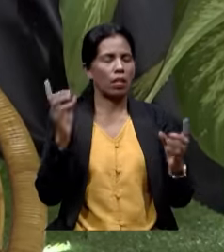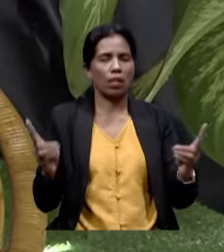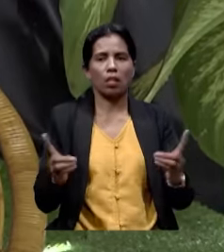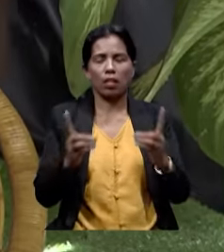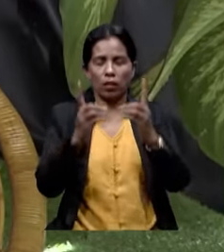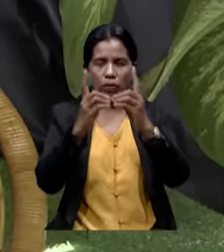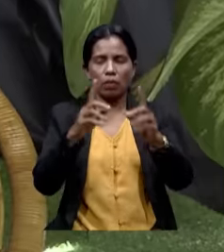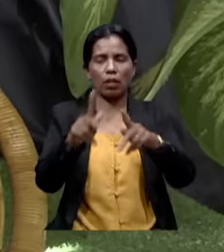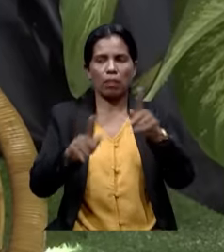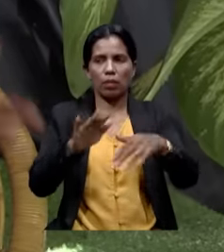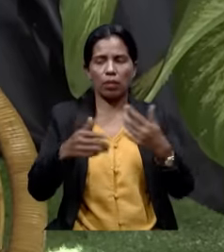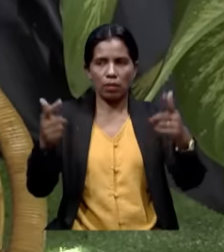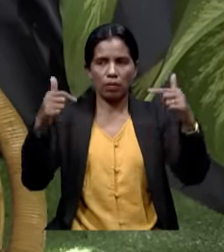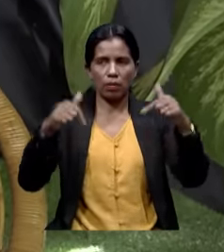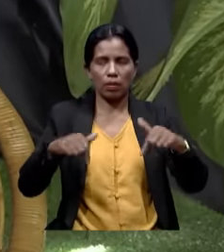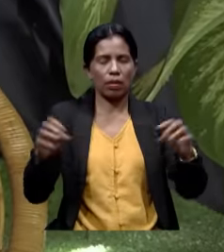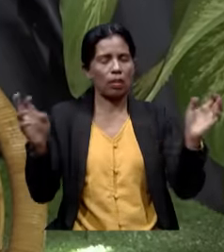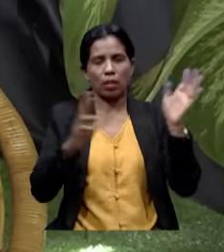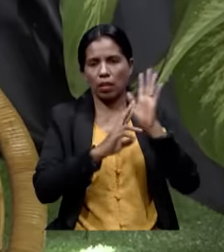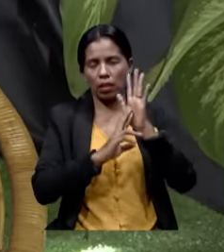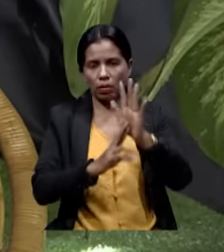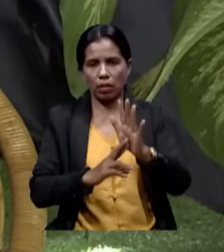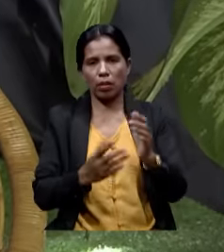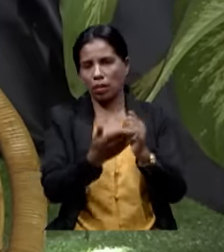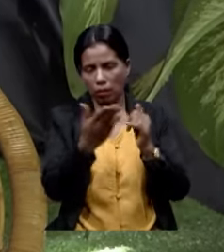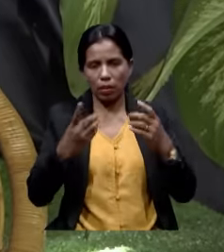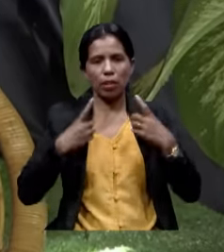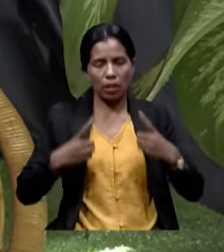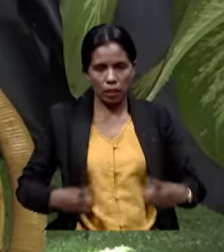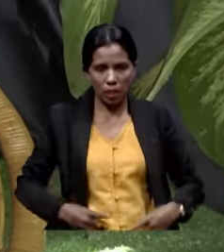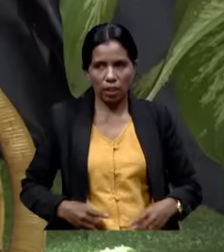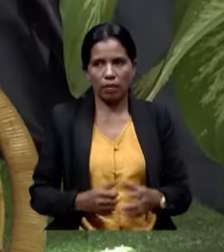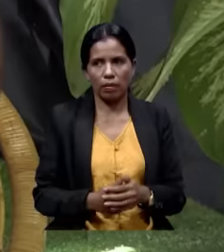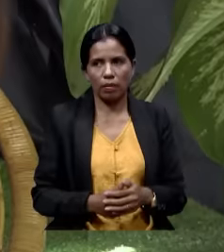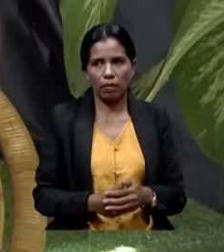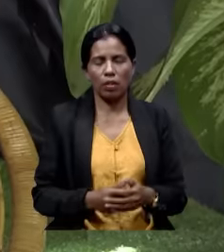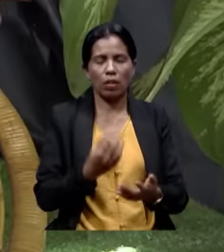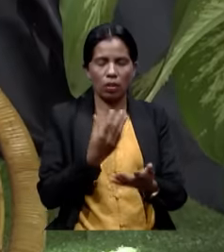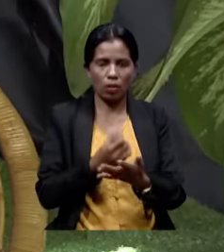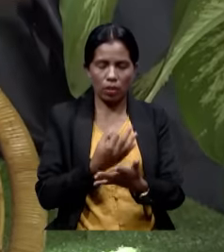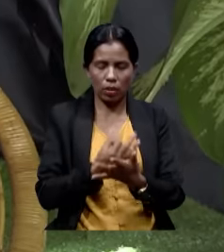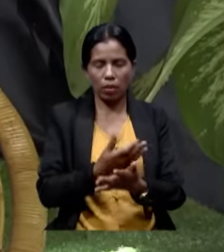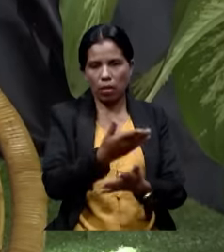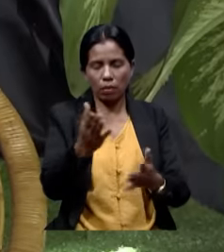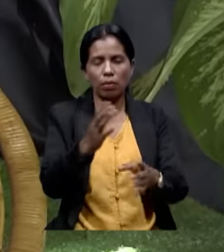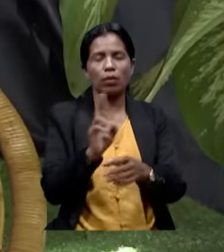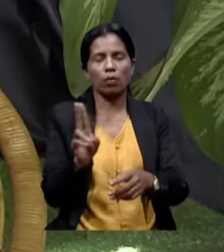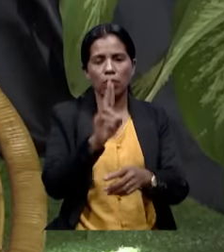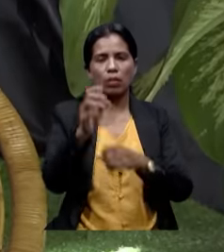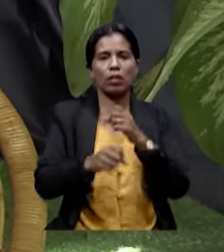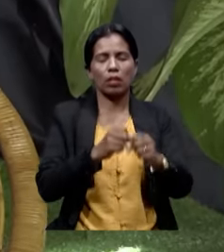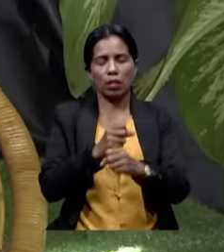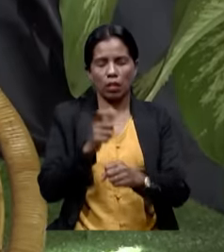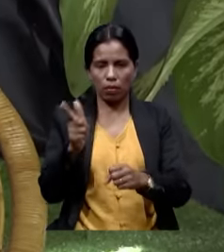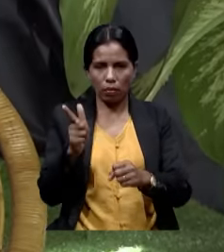konstituen sira Fila mai laia relatoru ida, ida nemak dignidade. Pensam vitalisa ida nemak kita bosira goza tina ruandul ni